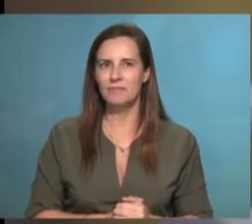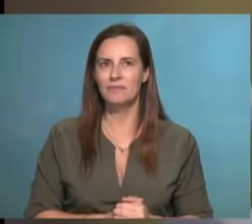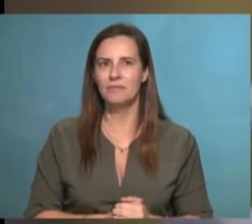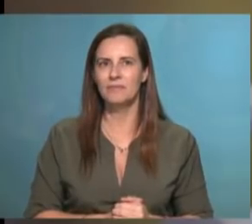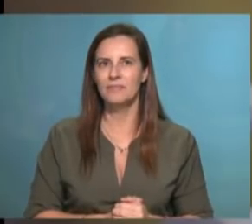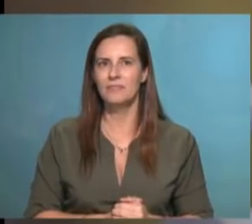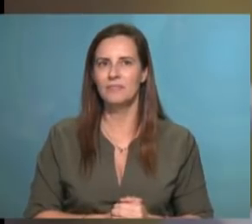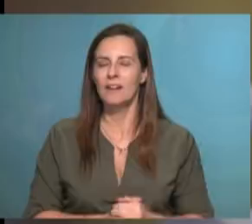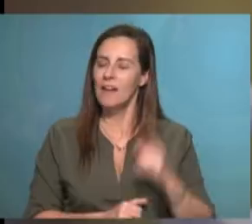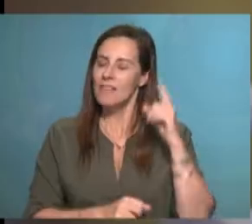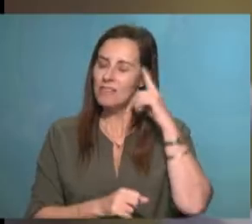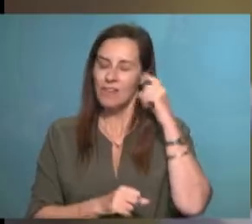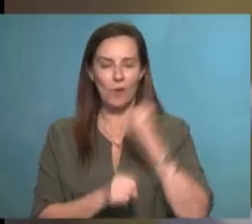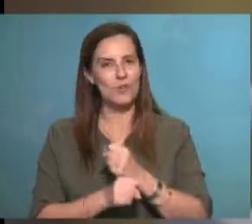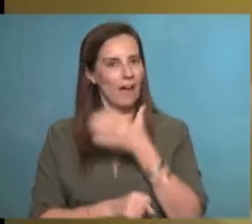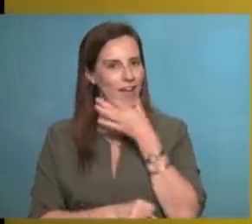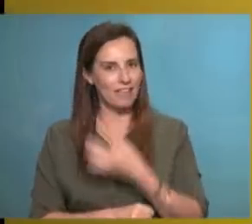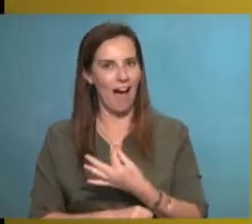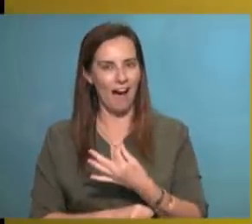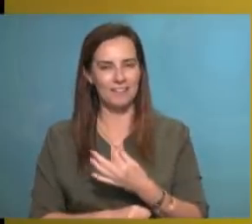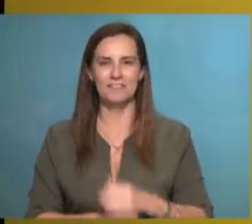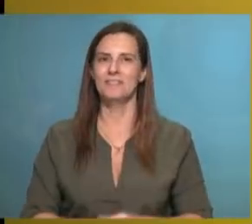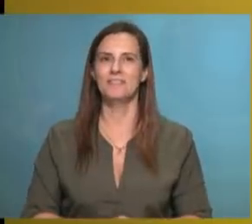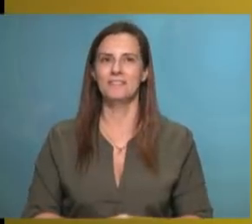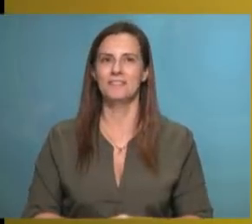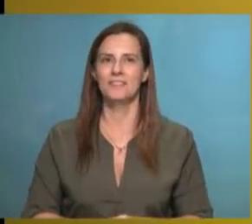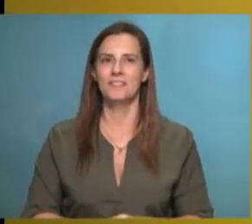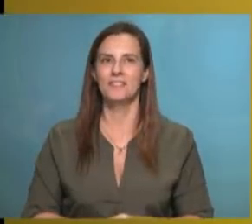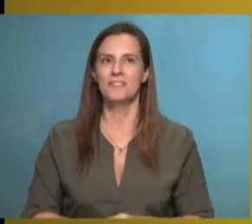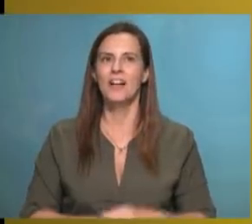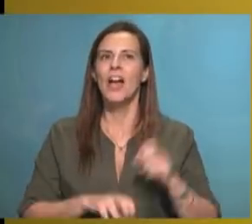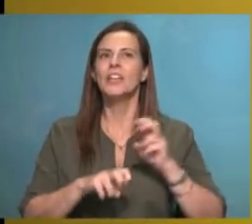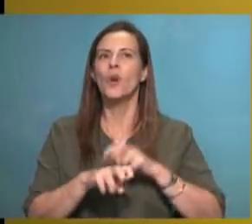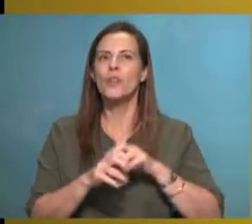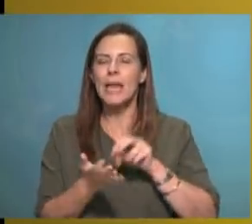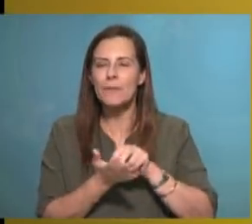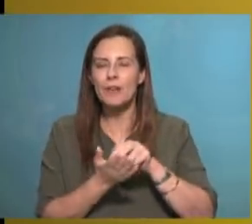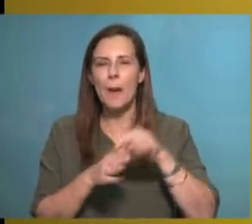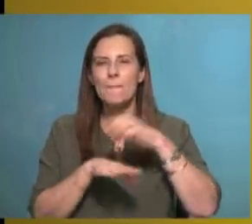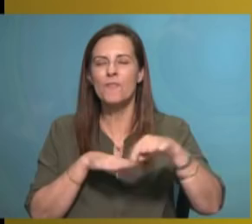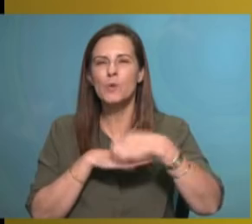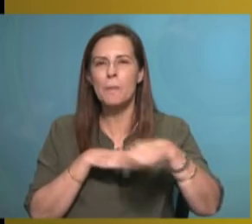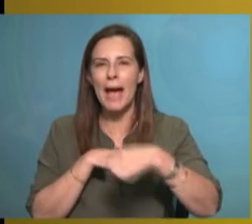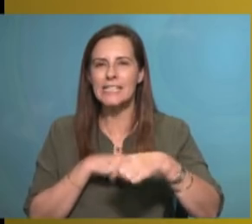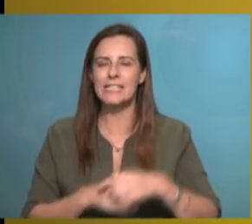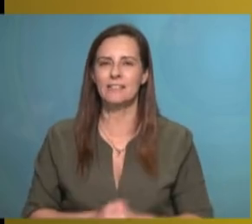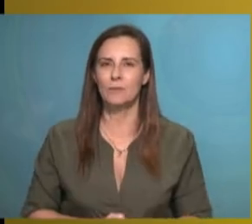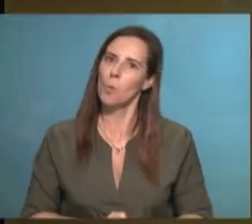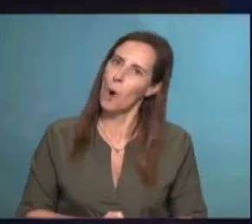נחושה נאה, נאה, אוקיי, ונחושתן נמלים מפוספס,